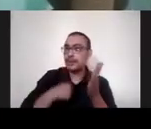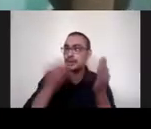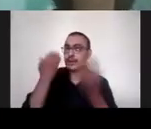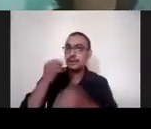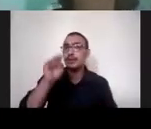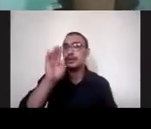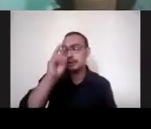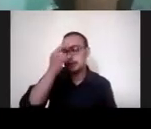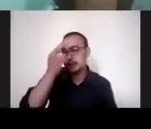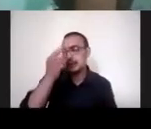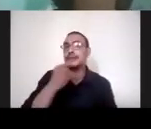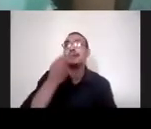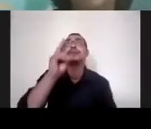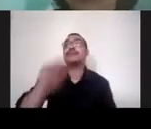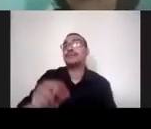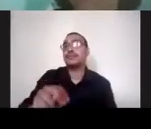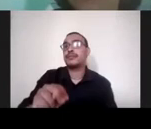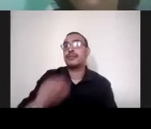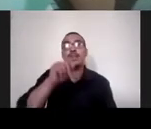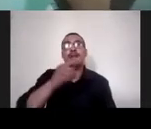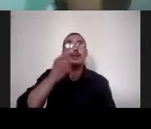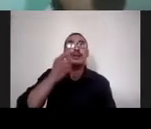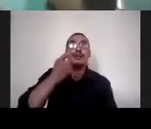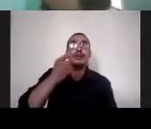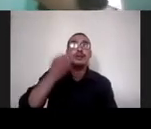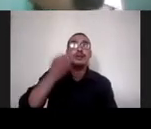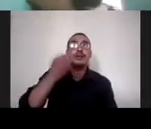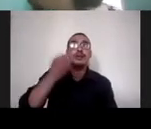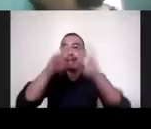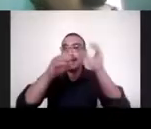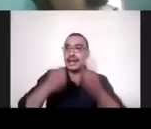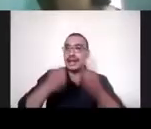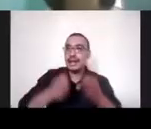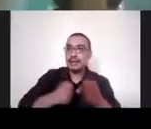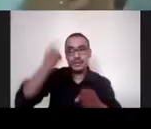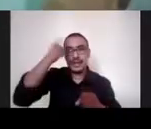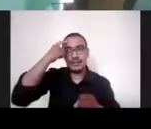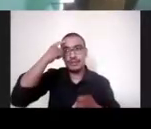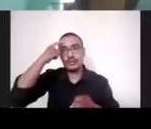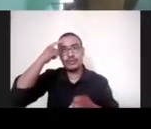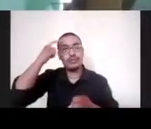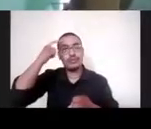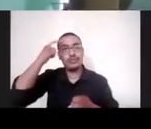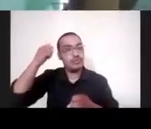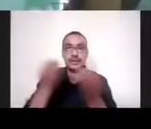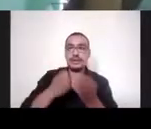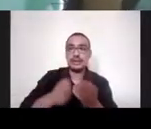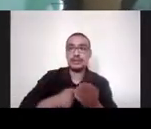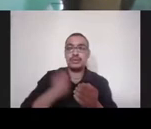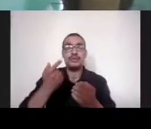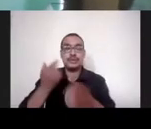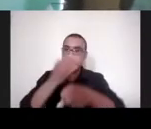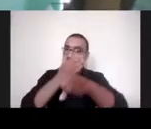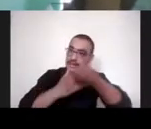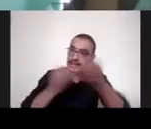पऱ्यो अनि कुटाई पिटाई सामानहरू फाल्ने आफ्नै टाउको फुटाउने आफूलाई काट्ने होइन घुर्की देखाउने